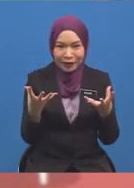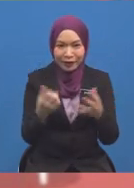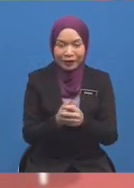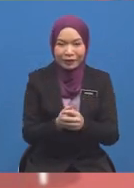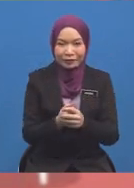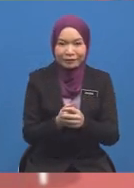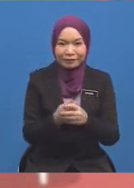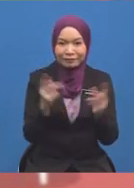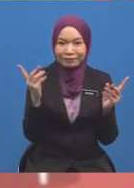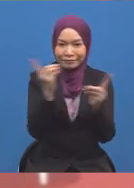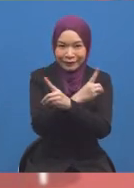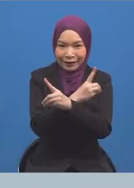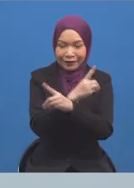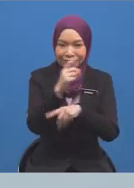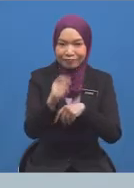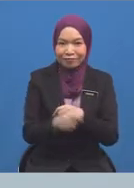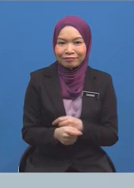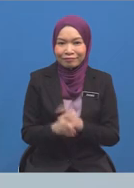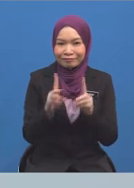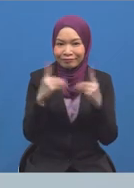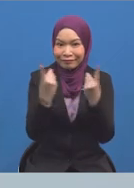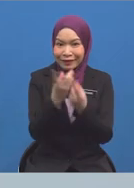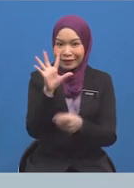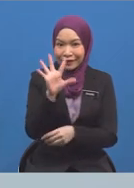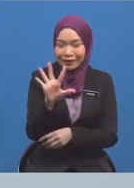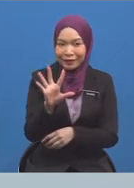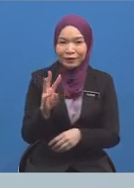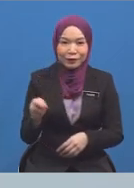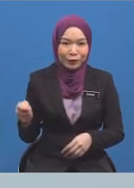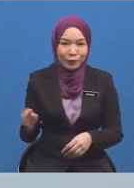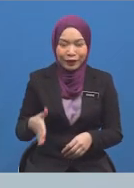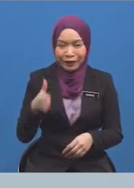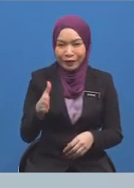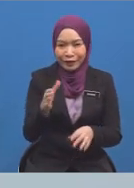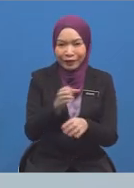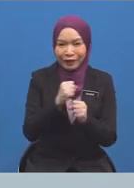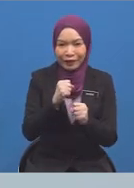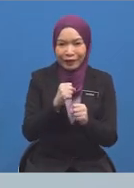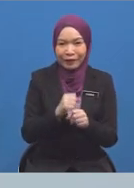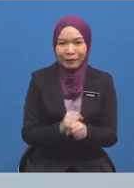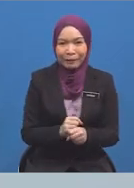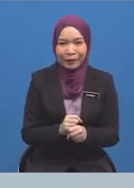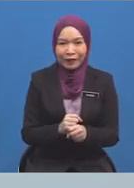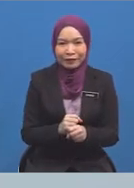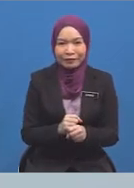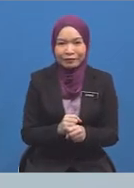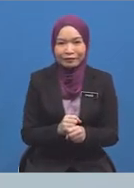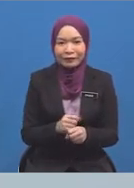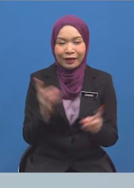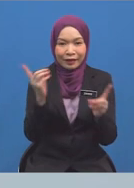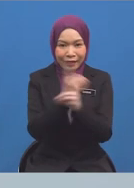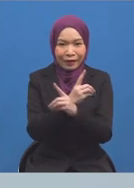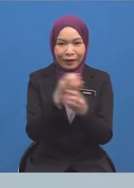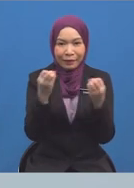Darat tahun 5 murid-murid akan dapat mendarat pecahan bagi2